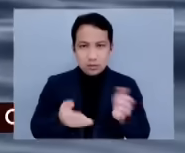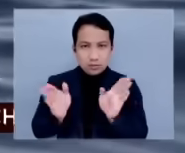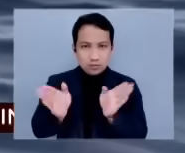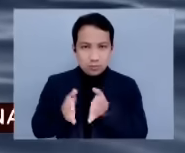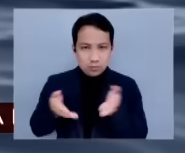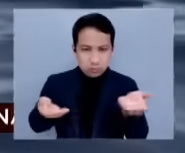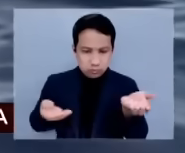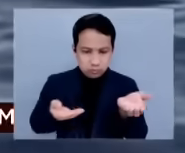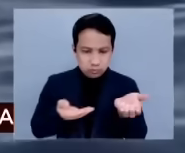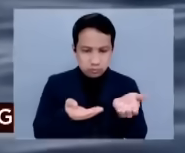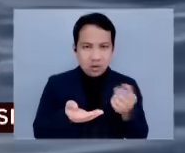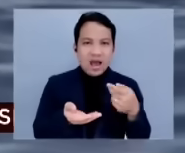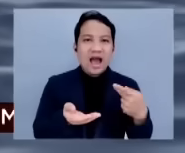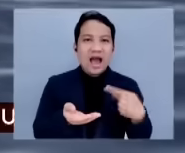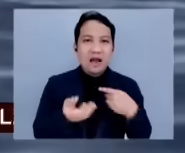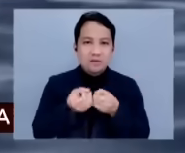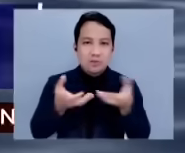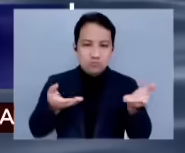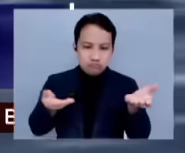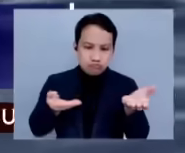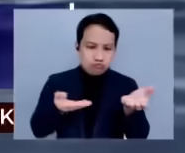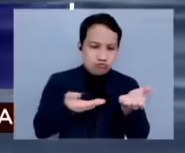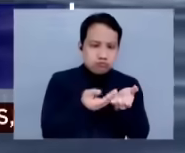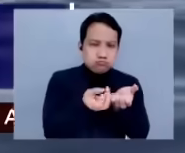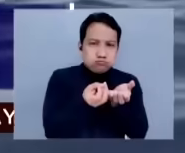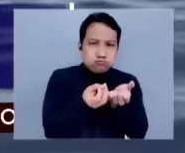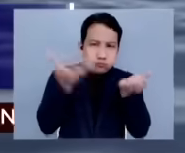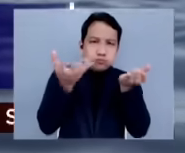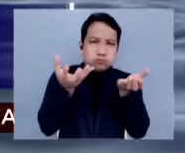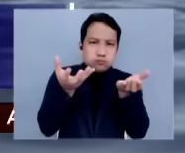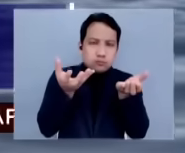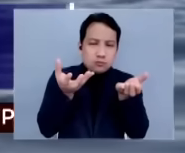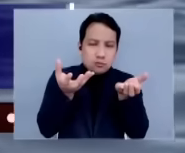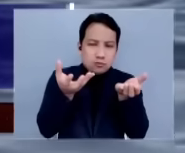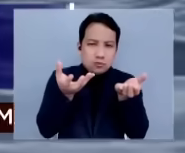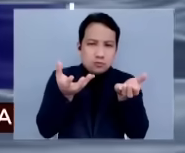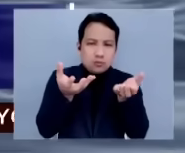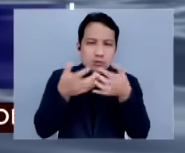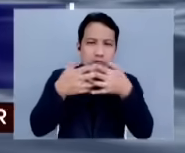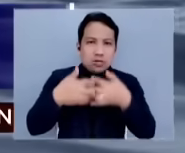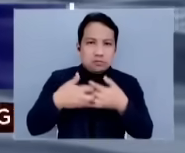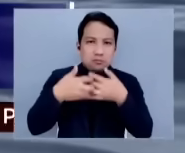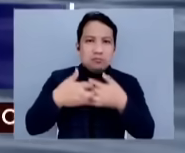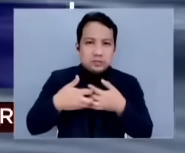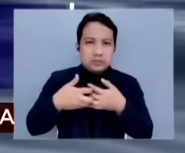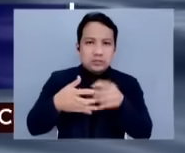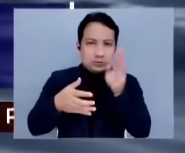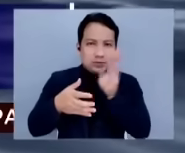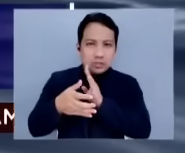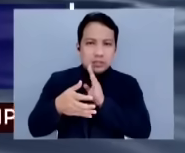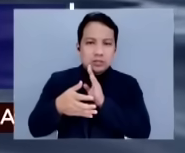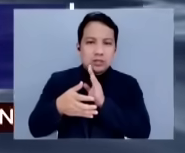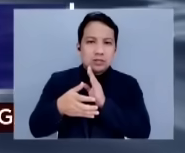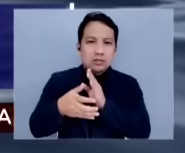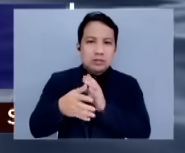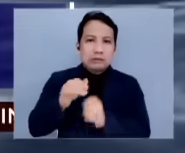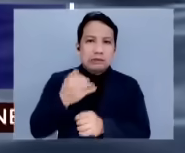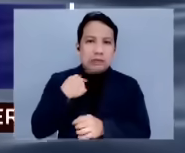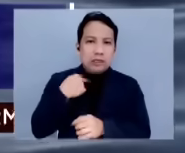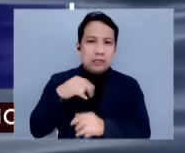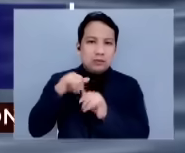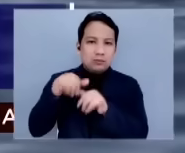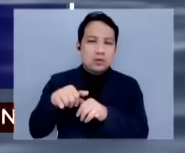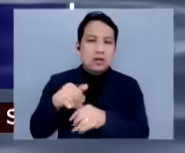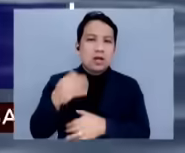sadyang ibinangga ng mga rebelde sa MV Tutor. Napuruhan ang engine room, kaya tumirik ang barko. Ang masaklap